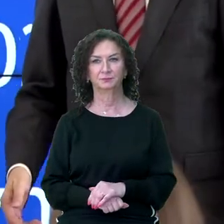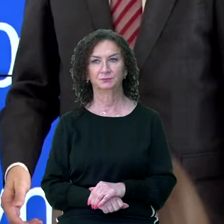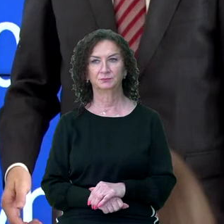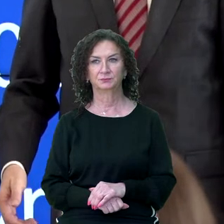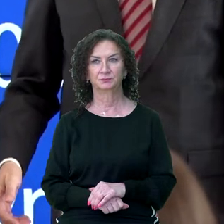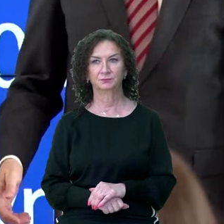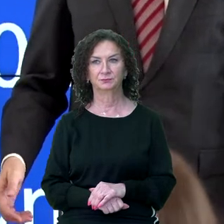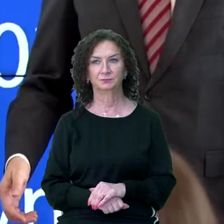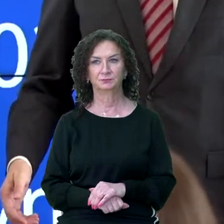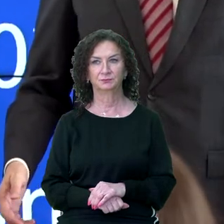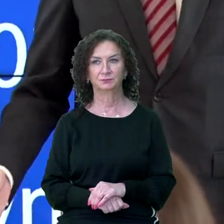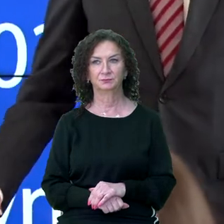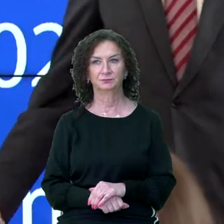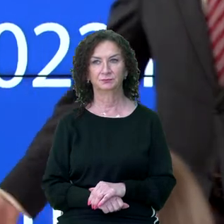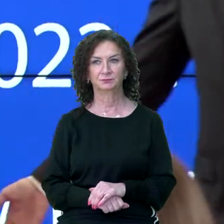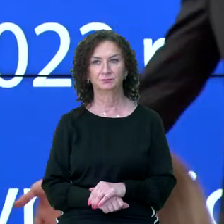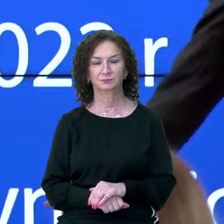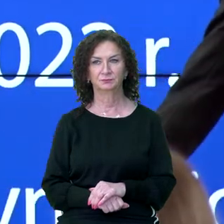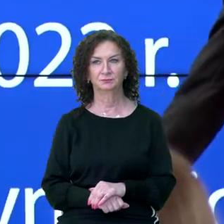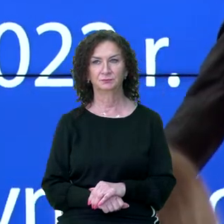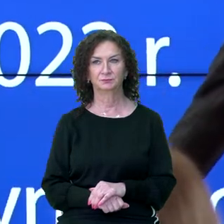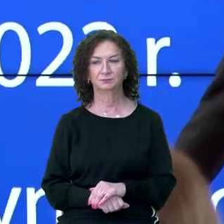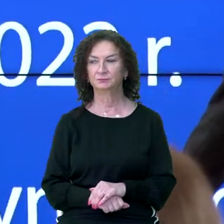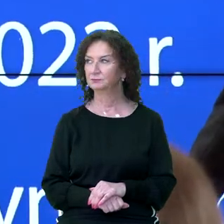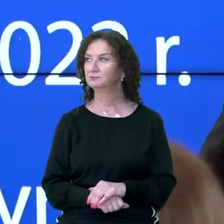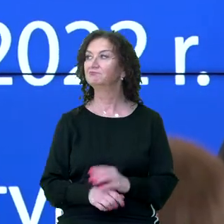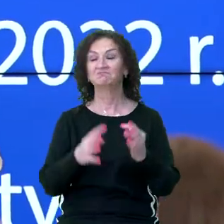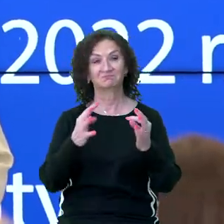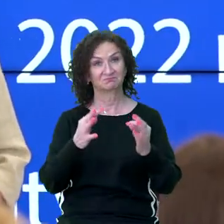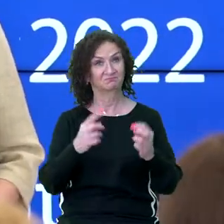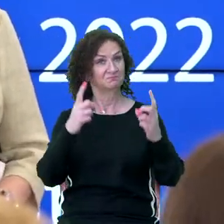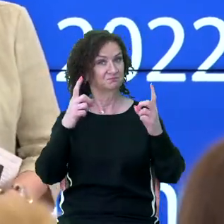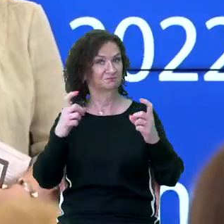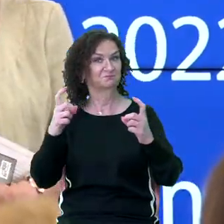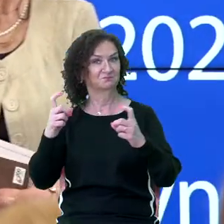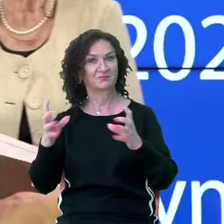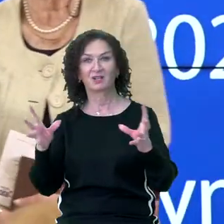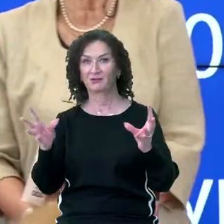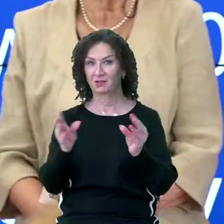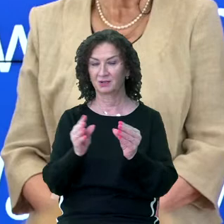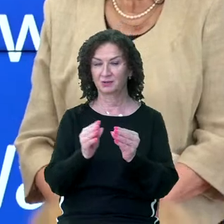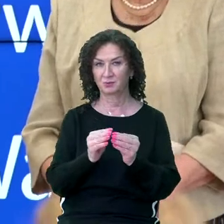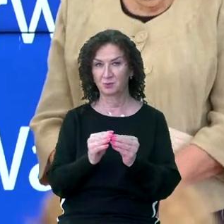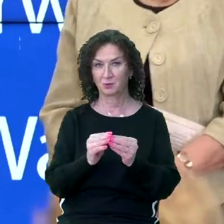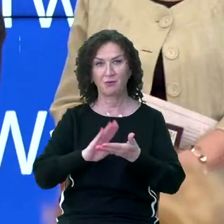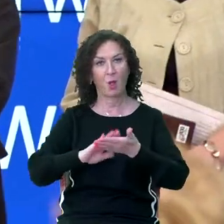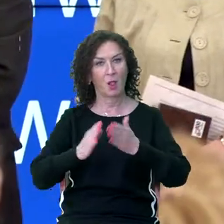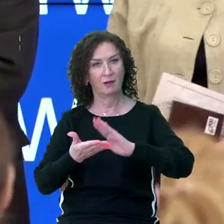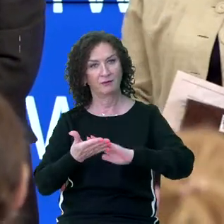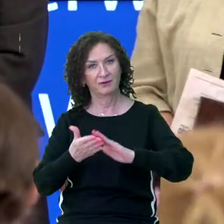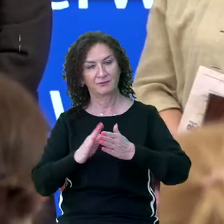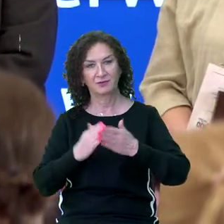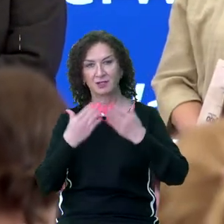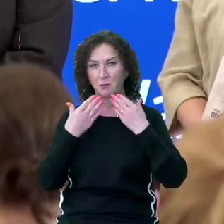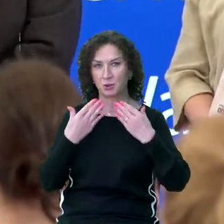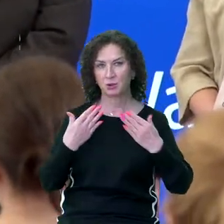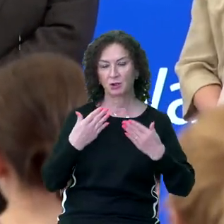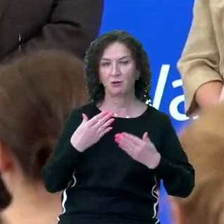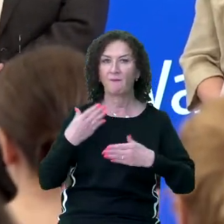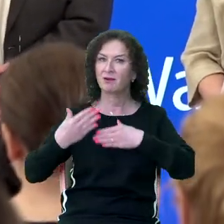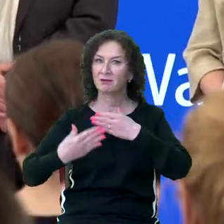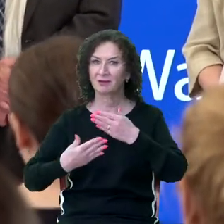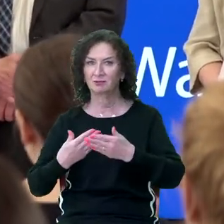Wspólne zdjęcie właśnie się robi. Właśnie powstaje. Jeszcze wzajemne gratulacje i podziękowania, bo to trzeba przyznać,